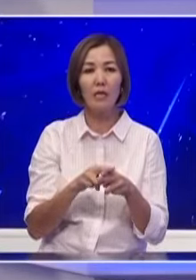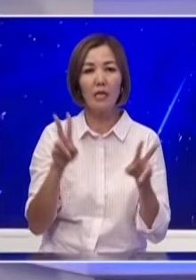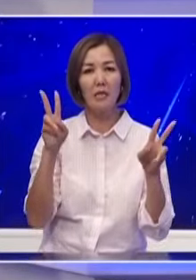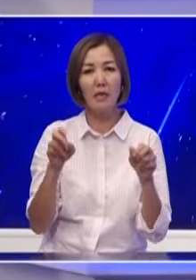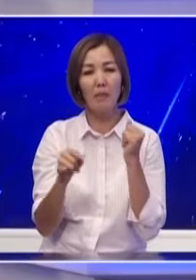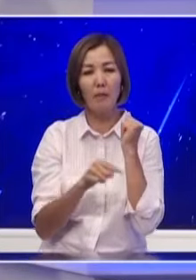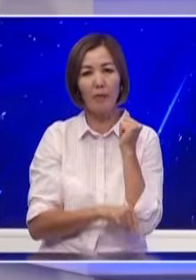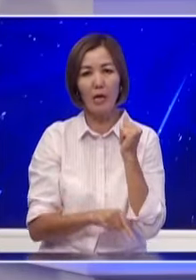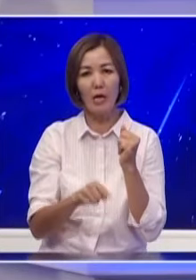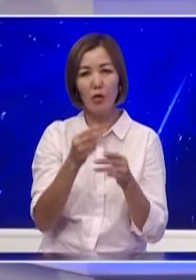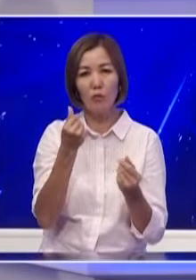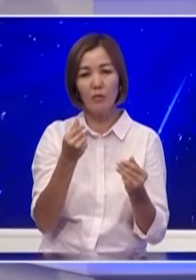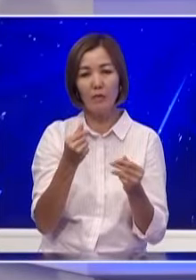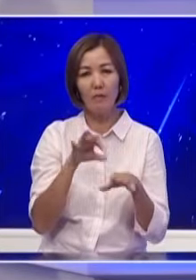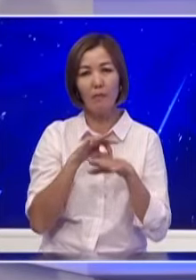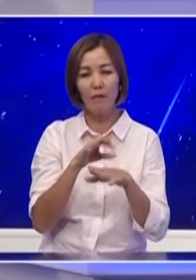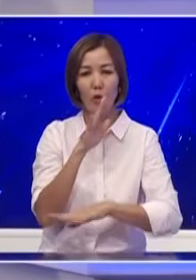Тему продолжит Аружан Танеебаева.